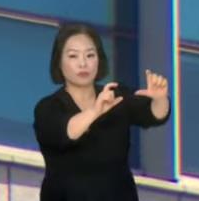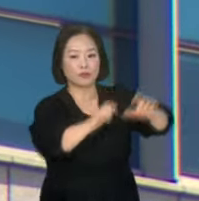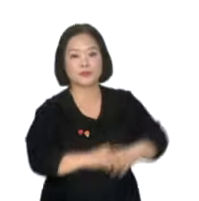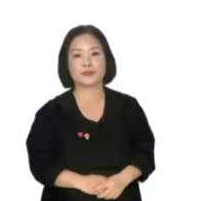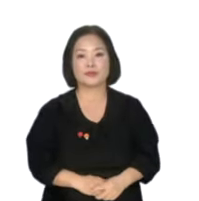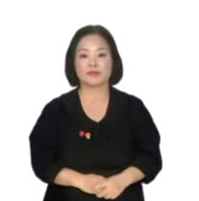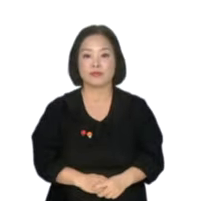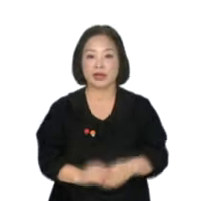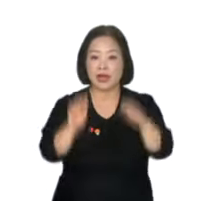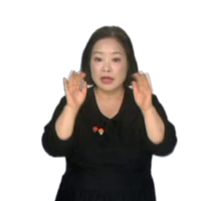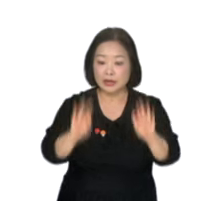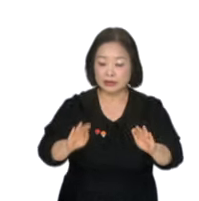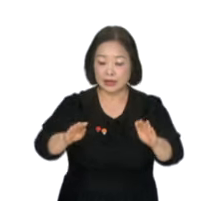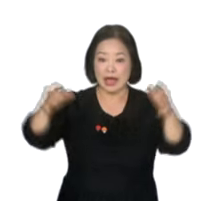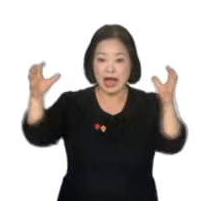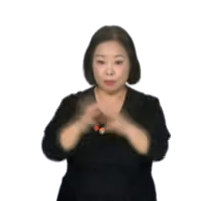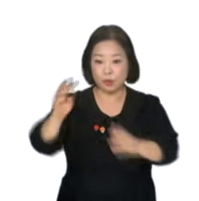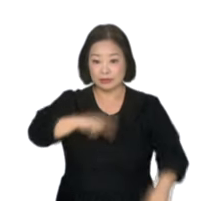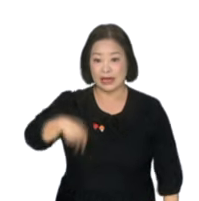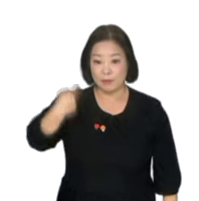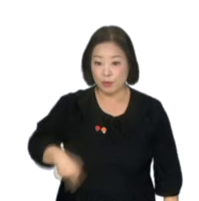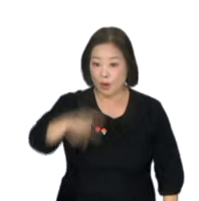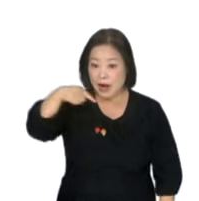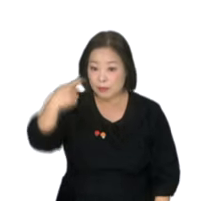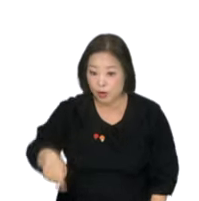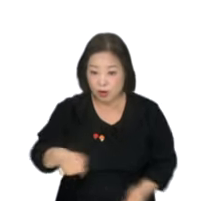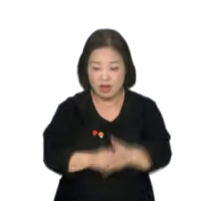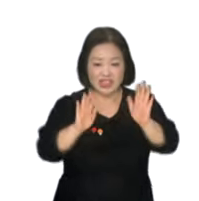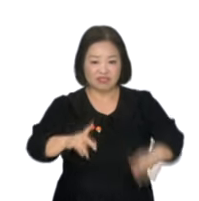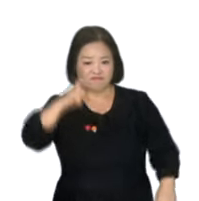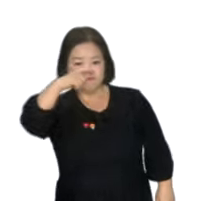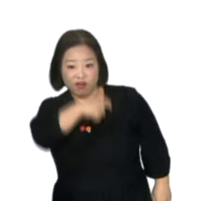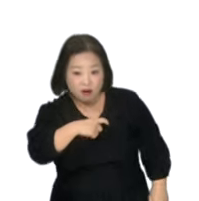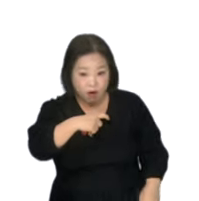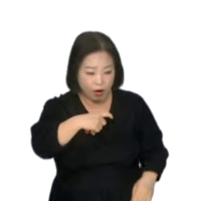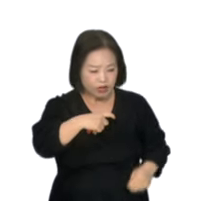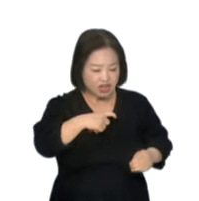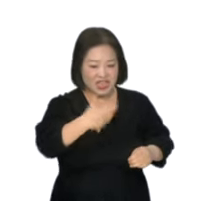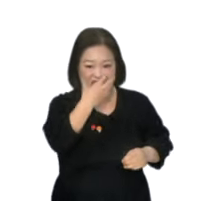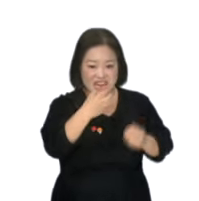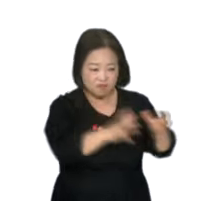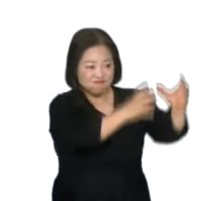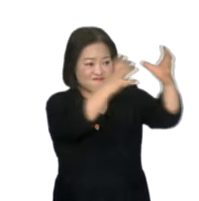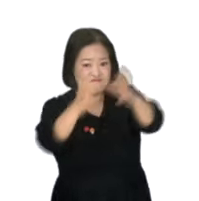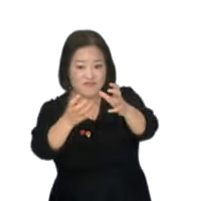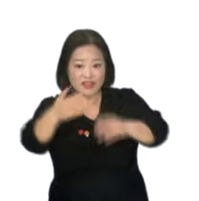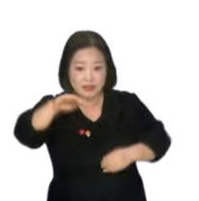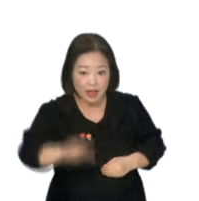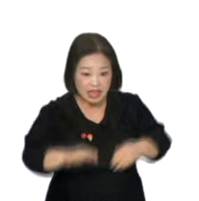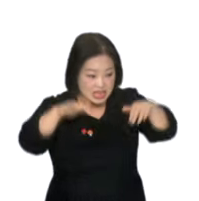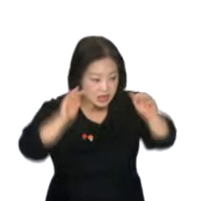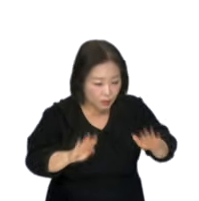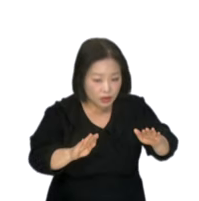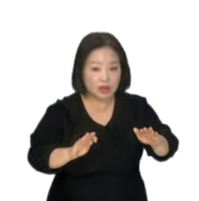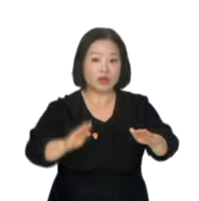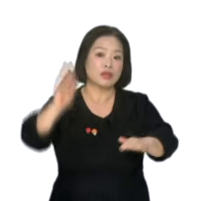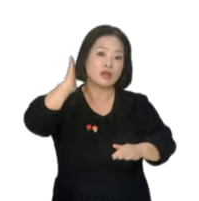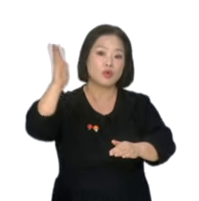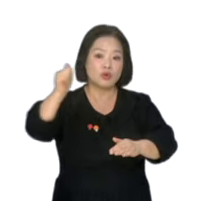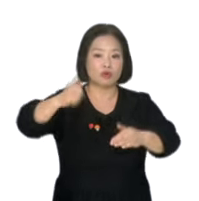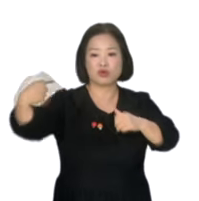보냈습니다 합동 참모본부는 그동안 저급한 쓰레기 풍선을 보내더니 오늘은 국군 통수권자를 비난하는 전당까지